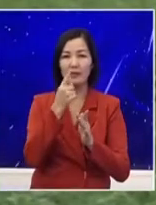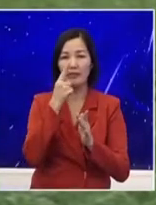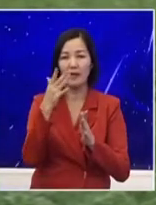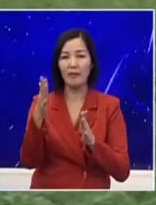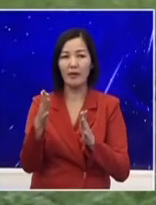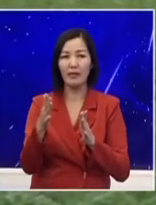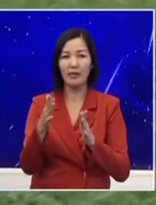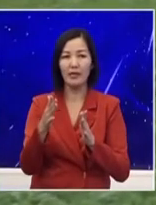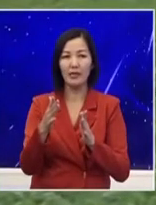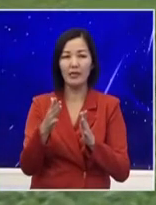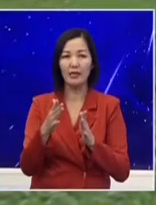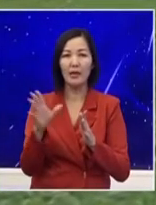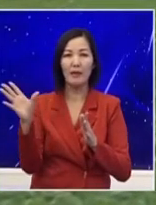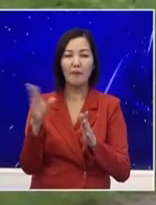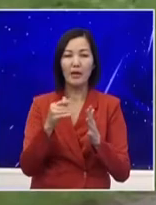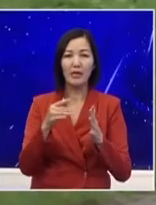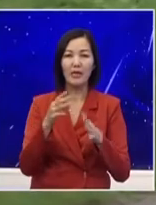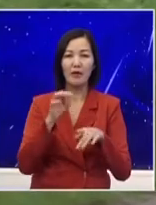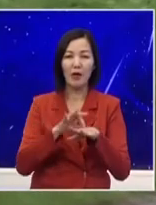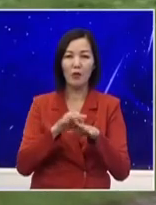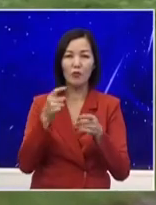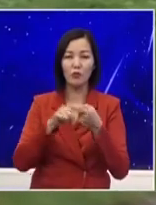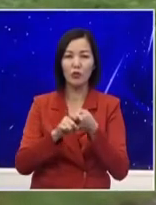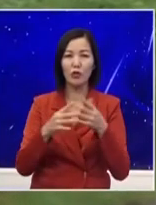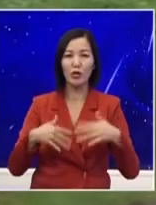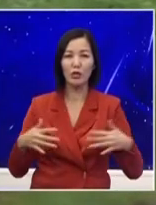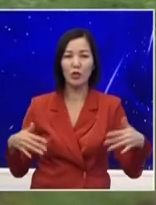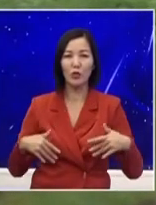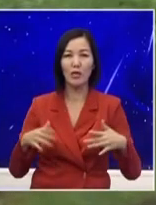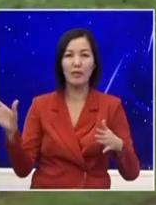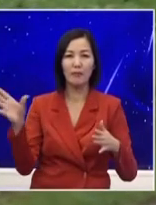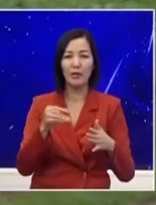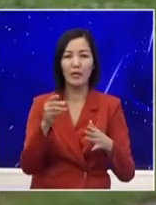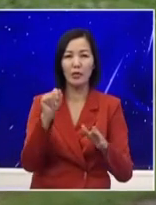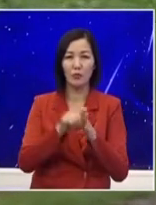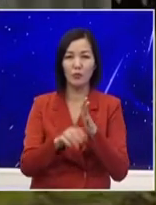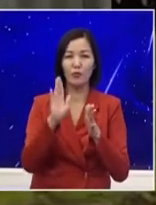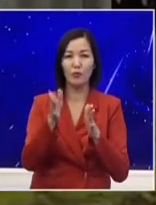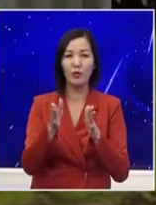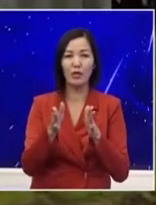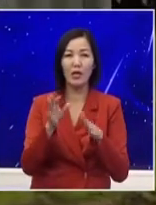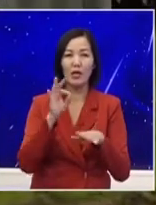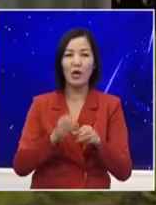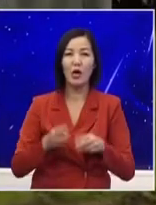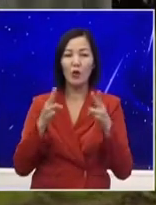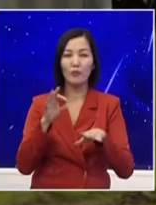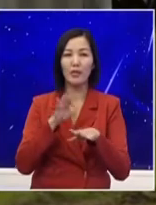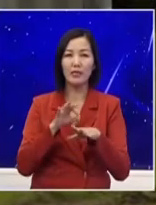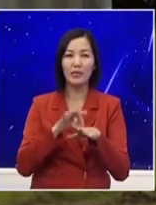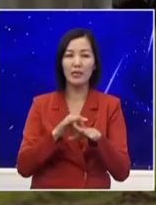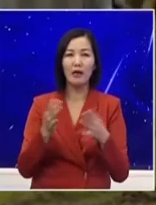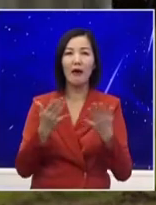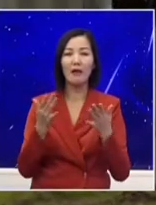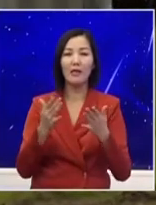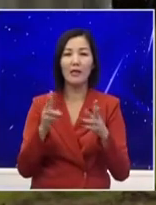радиуста ұсталған құндыздарды да құртпақ. Зауыт иелері шенеуліктерден өтемақы талап етуде. Сарапшылар қауіптің де тың сүтқоректілер арасында қалай